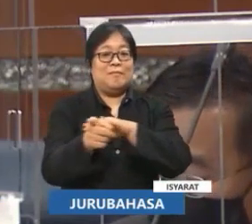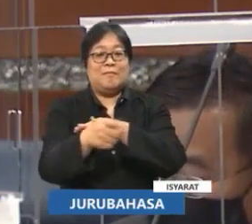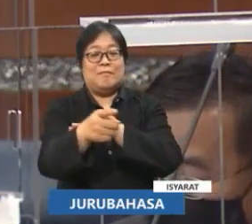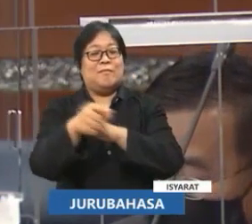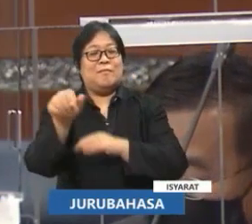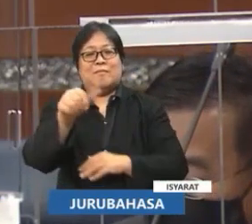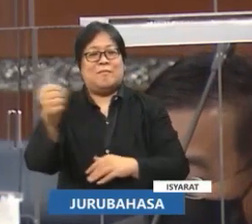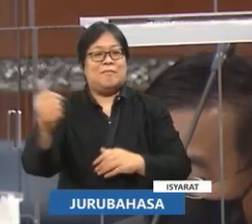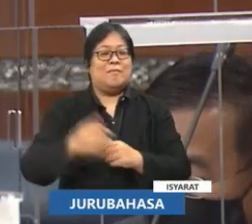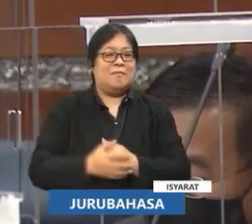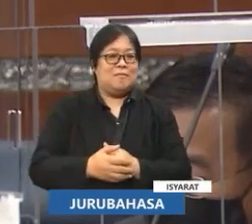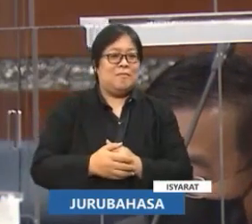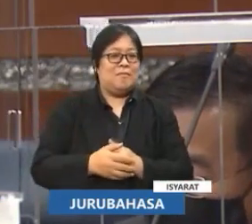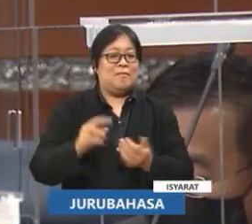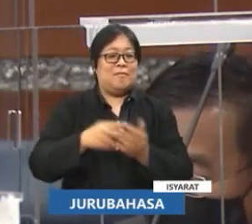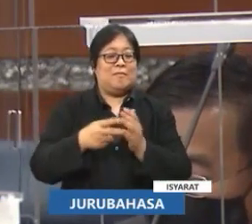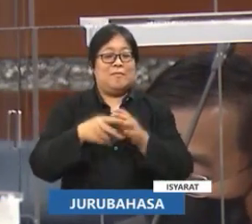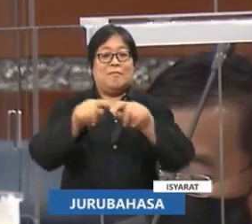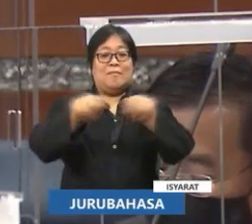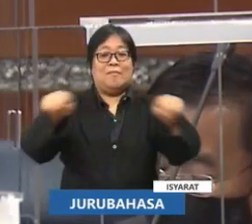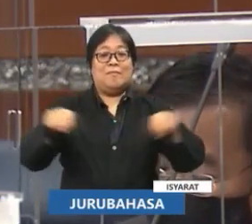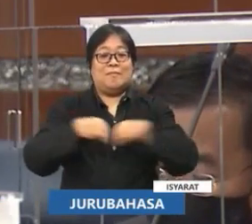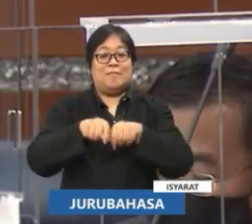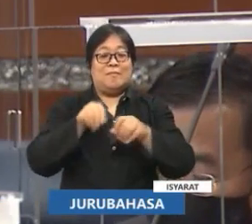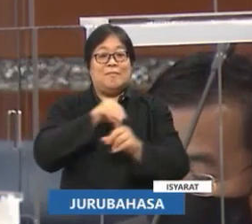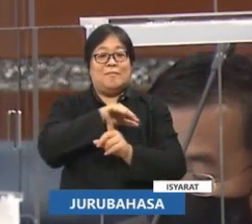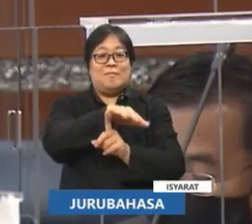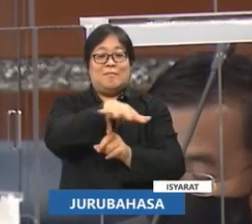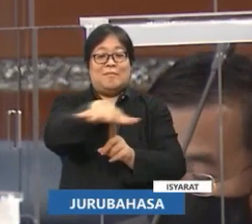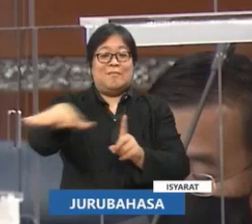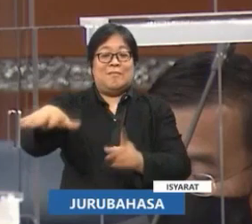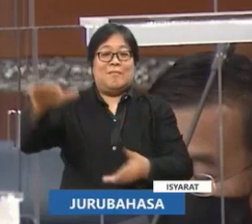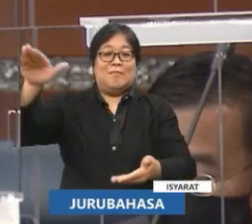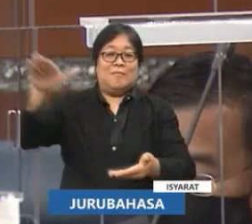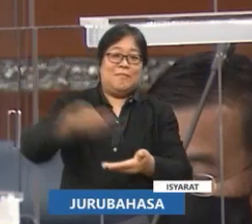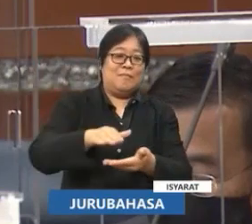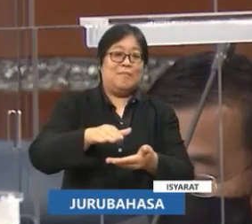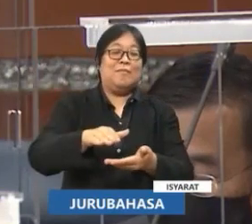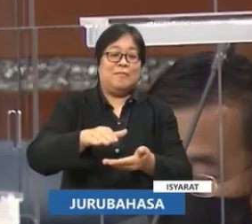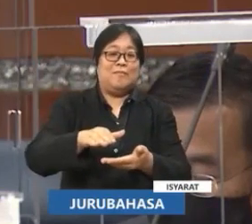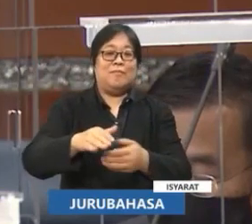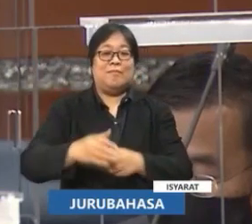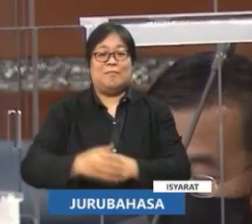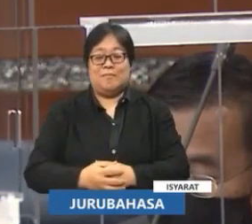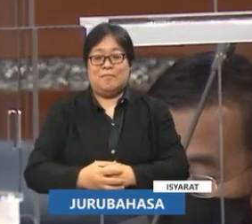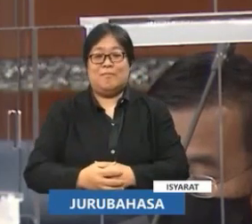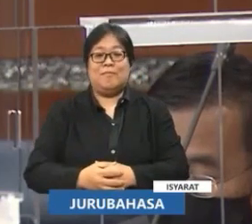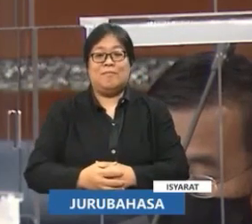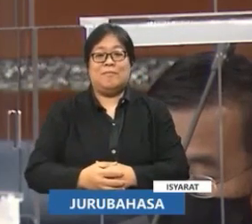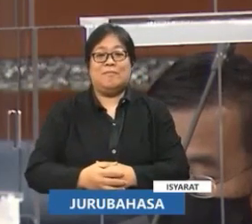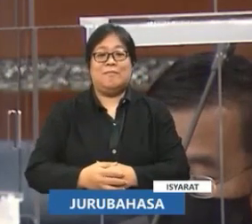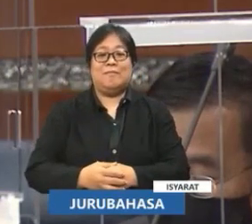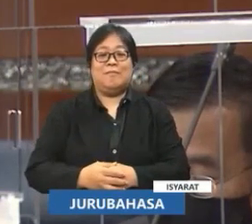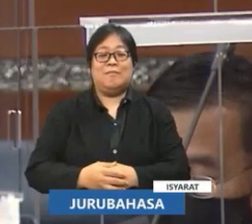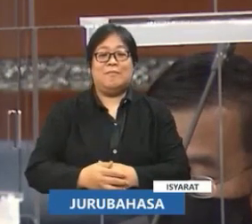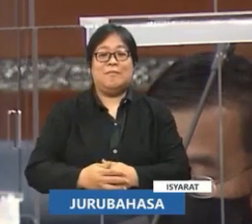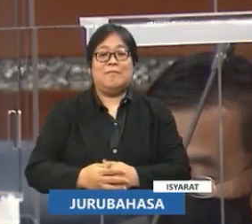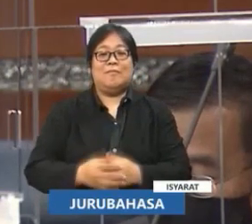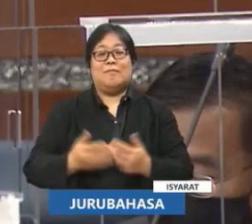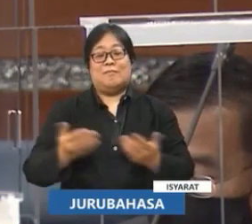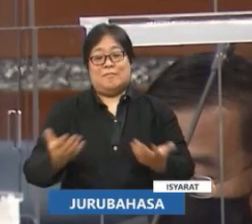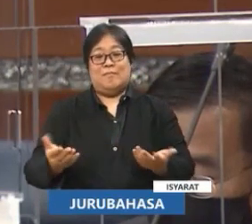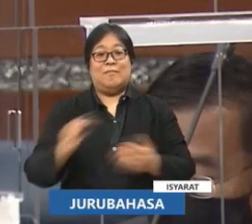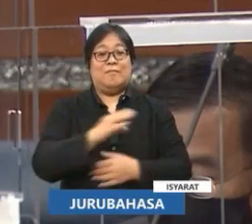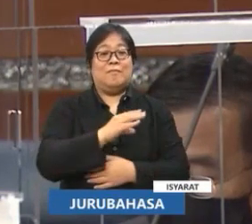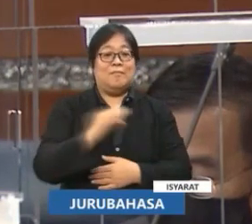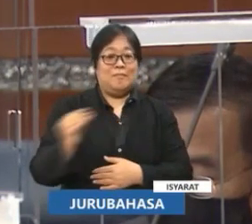lain. So the area of coverage gets reduced as the internet speed is upgraded.